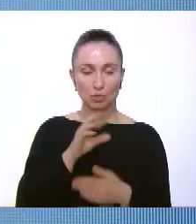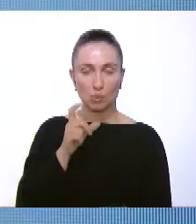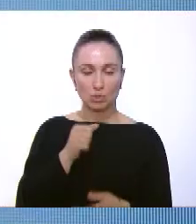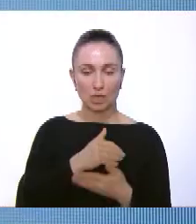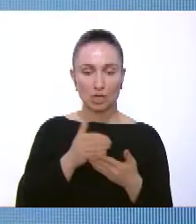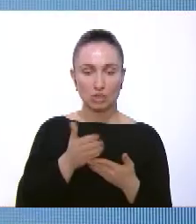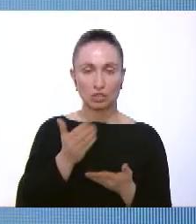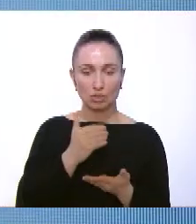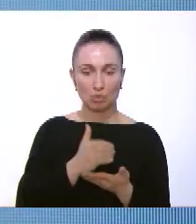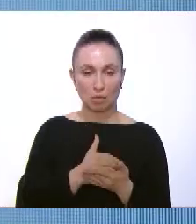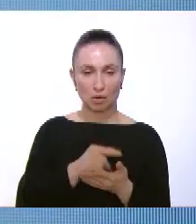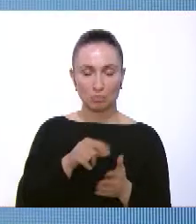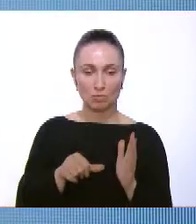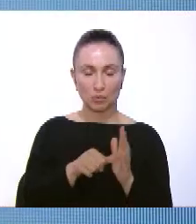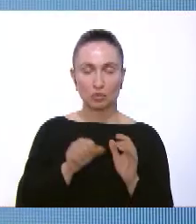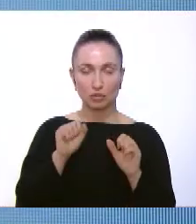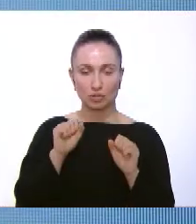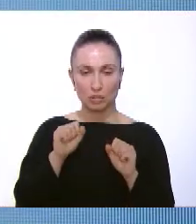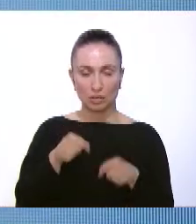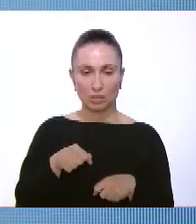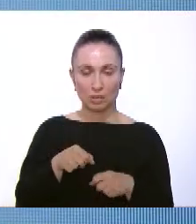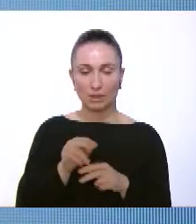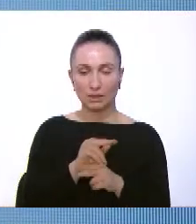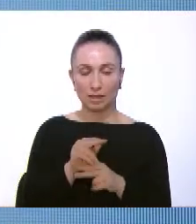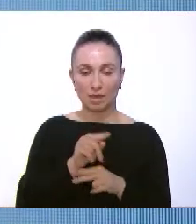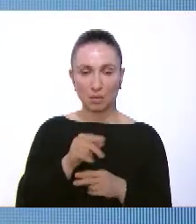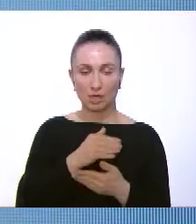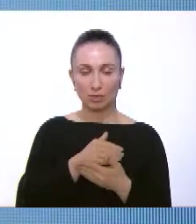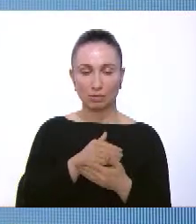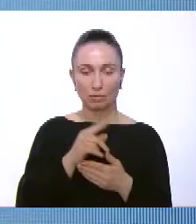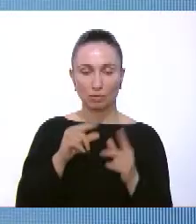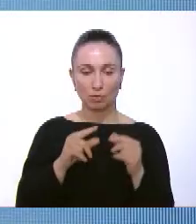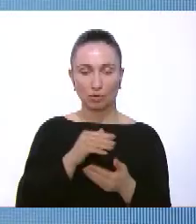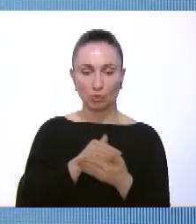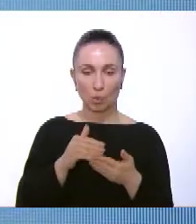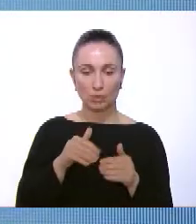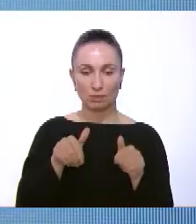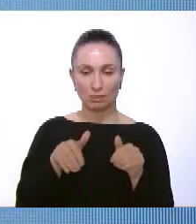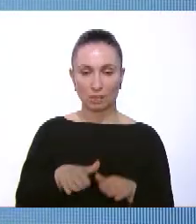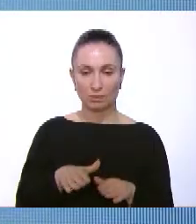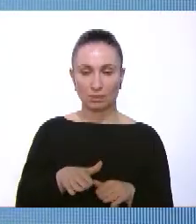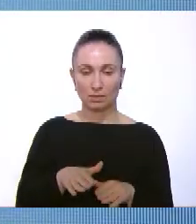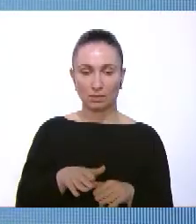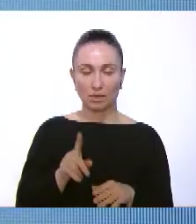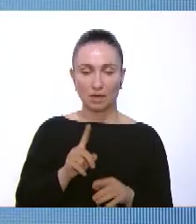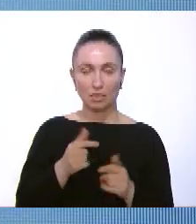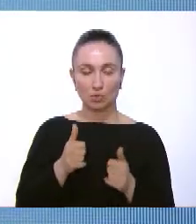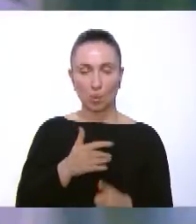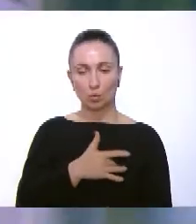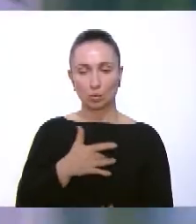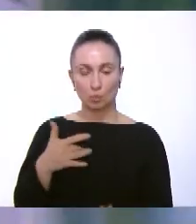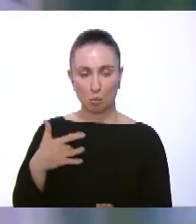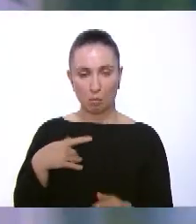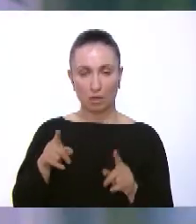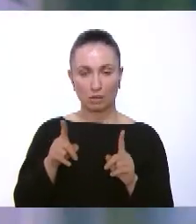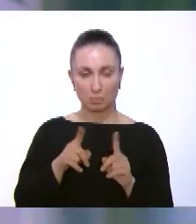მისი შედეგებზე დაყრდნობით შეიძლება თერაპიული დოზების დადგენა, რაც როგორც